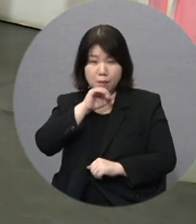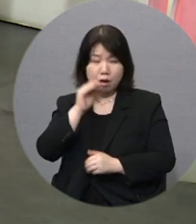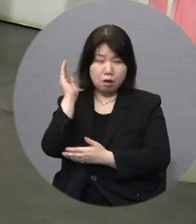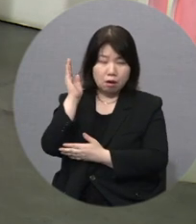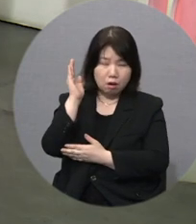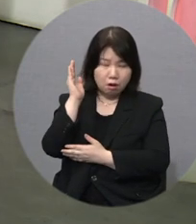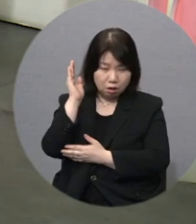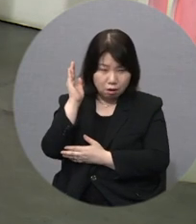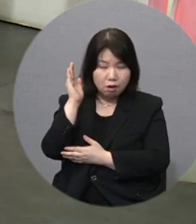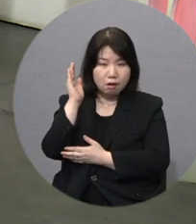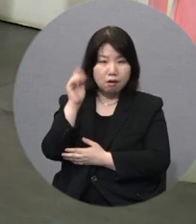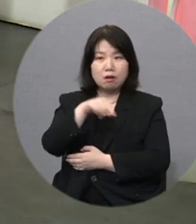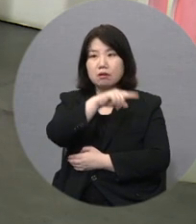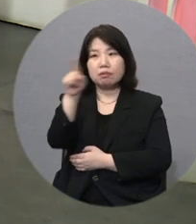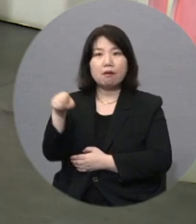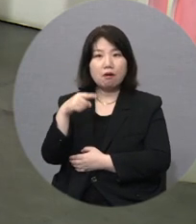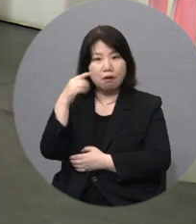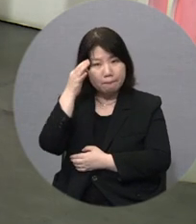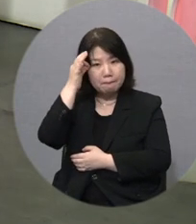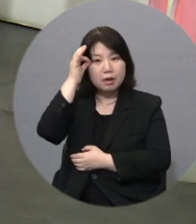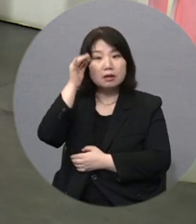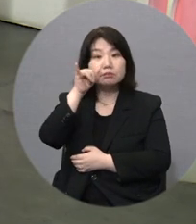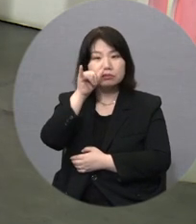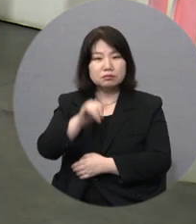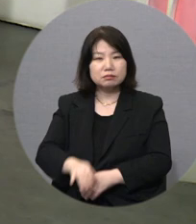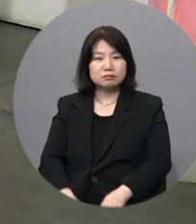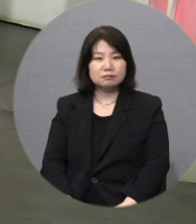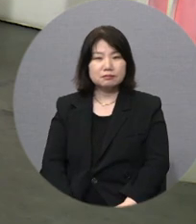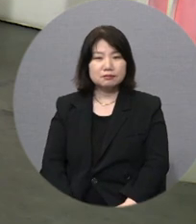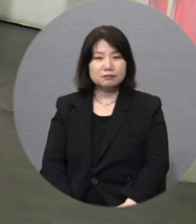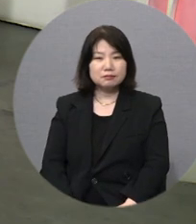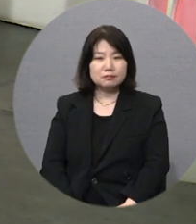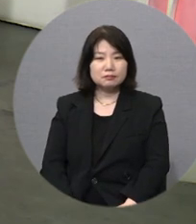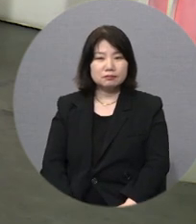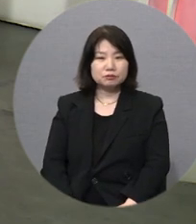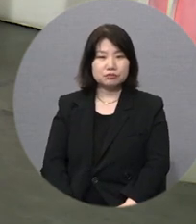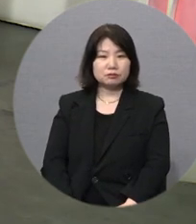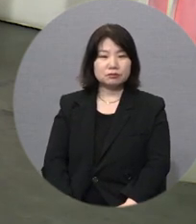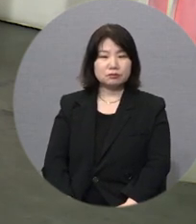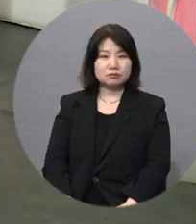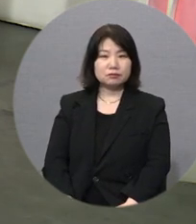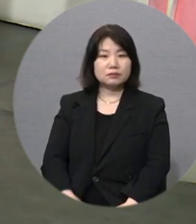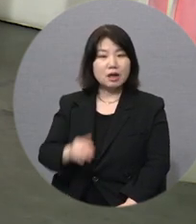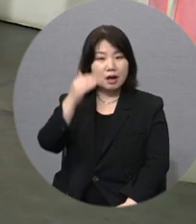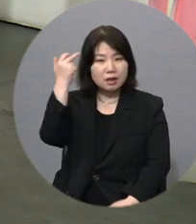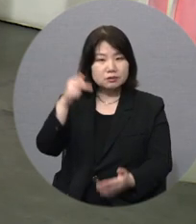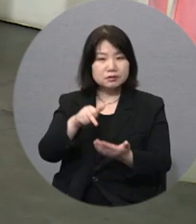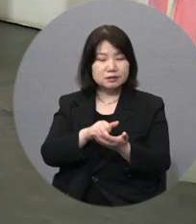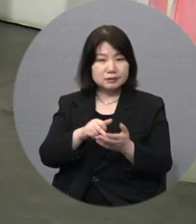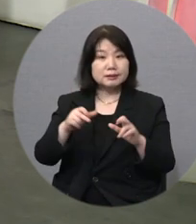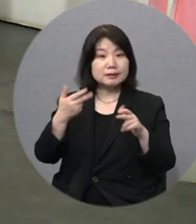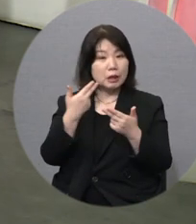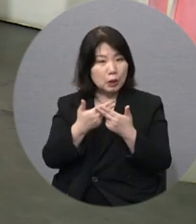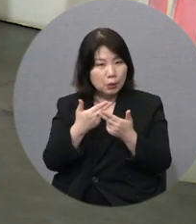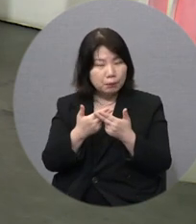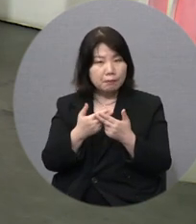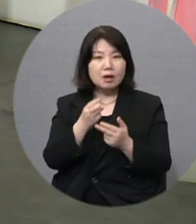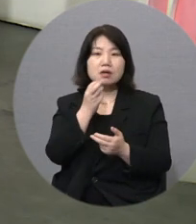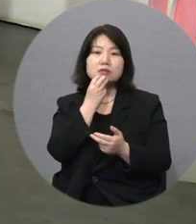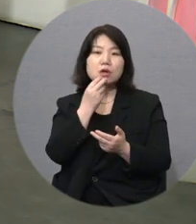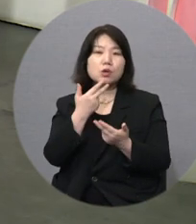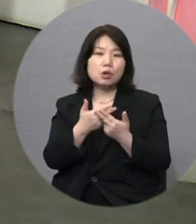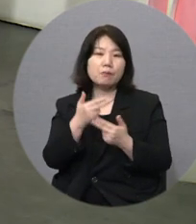알죠네 소리를 내야네 자 그러면요 우리 어 한국 지체 장애인 협회 서울